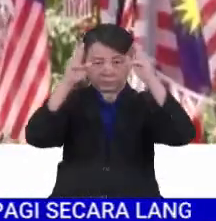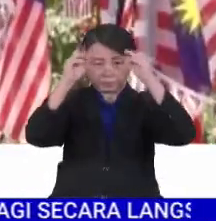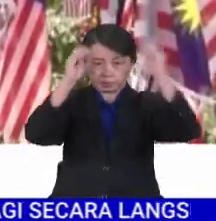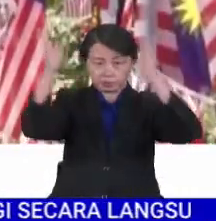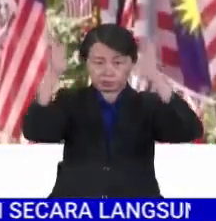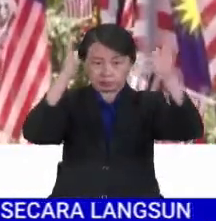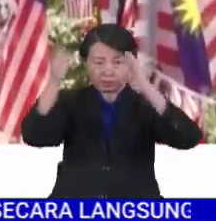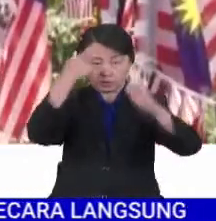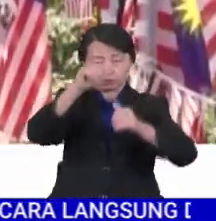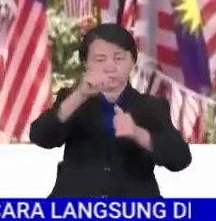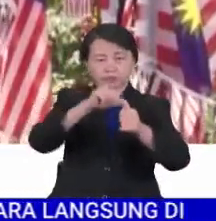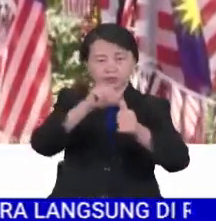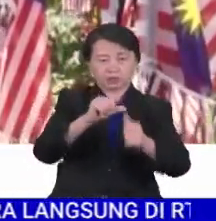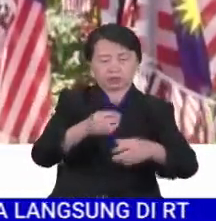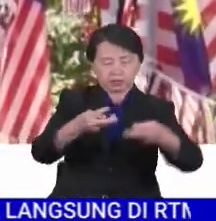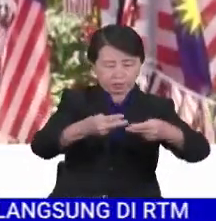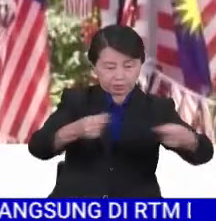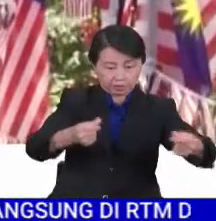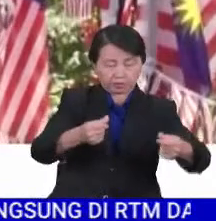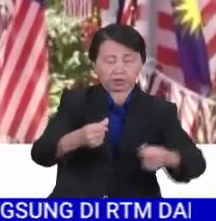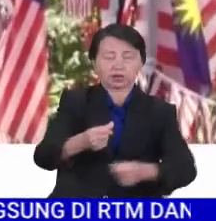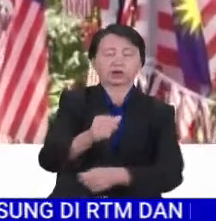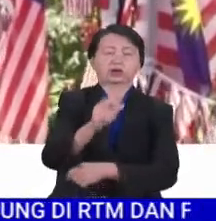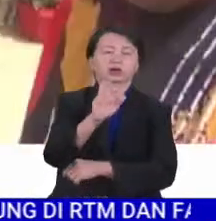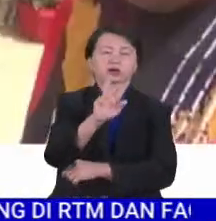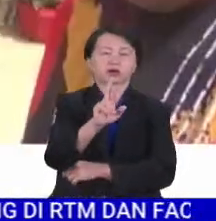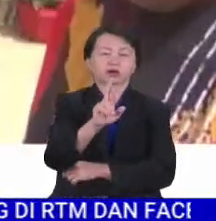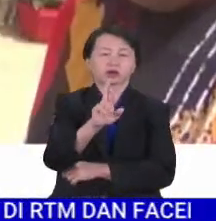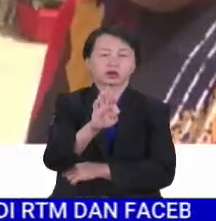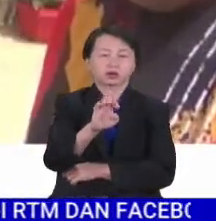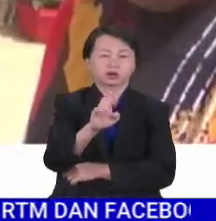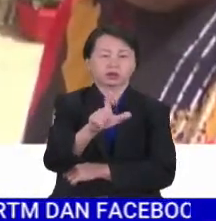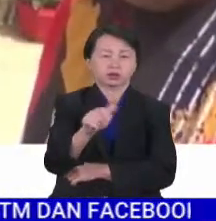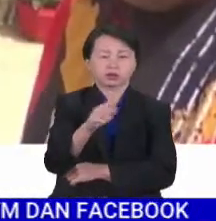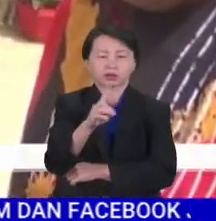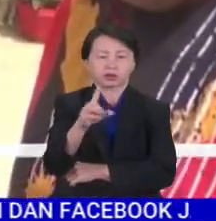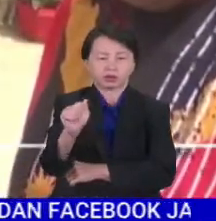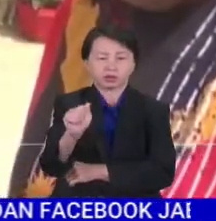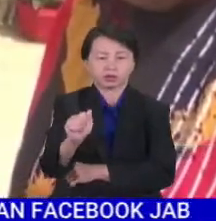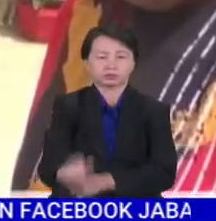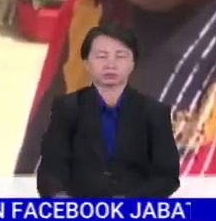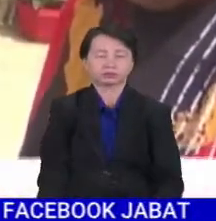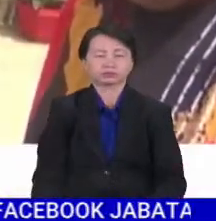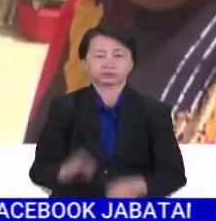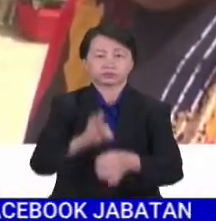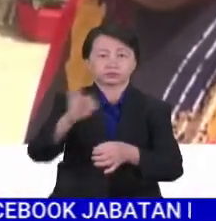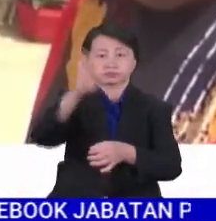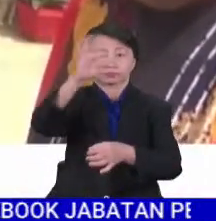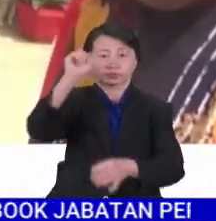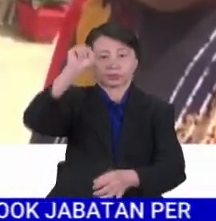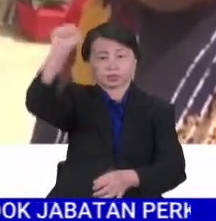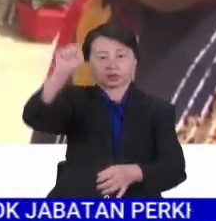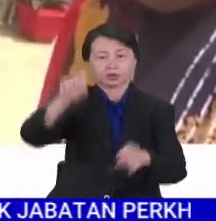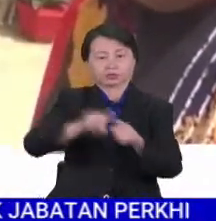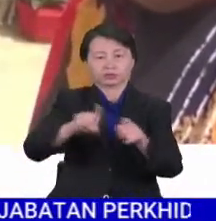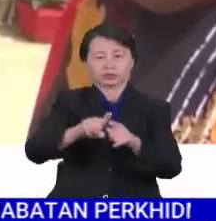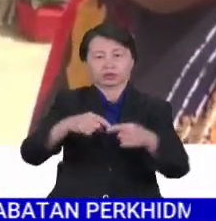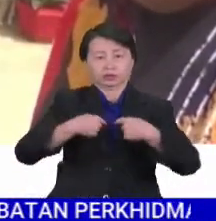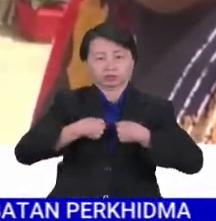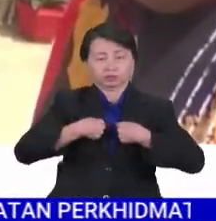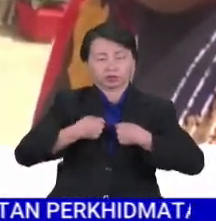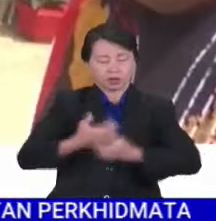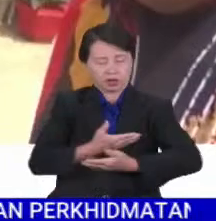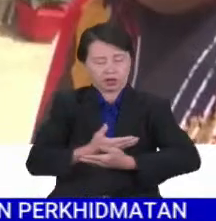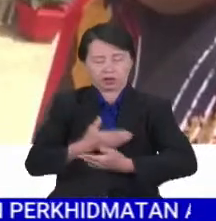Malaysia bagi setiap blok tanah rancangan itu. Semangat kebangsaan ni, orang kata macam Acik ni anak penoka